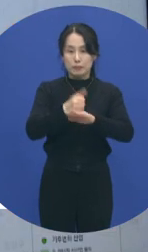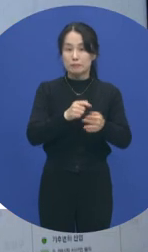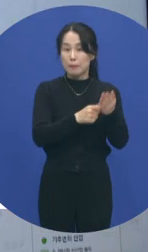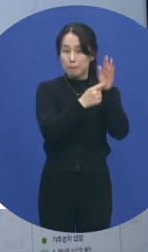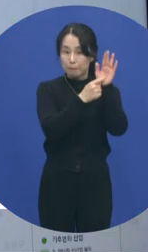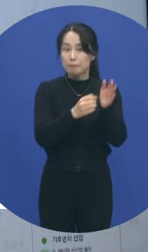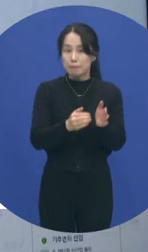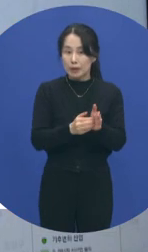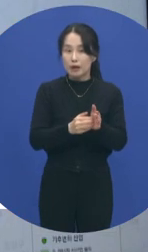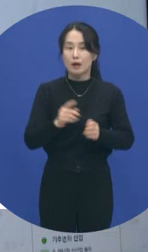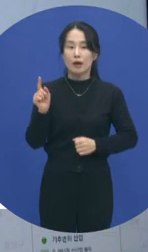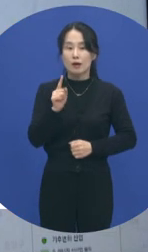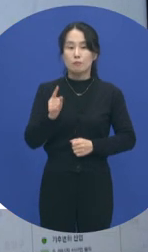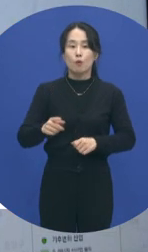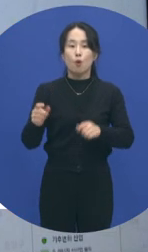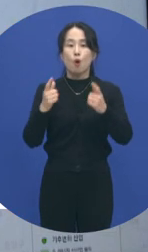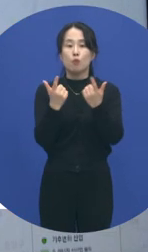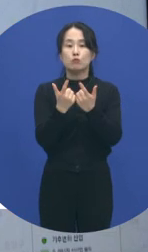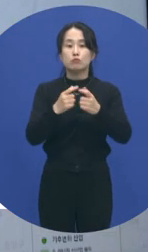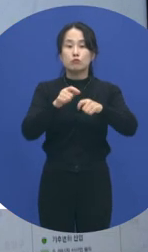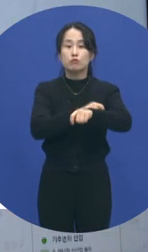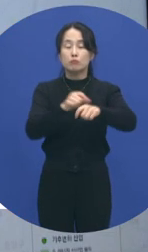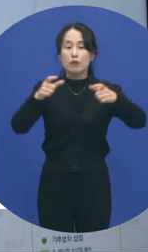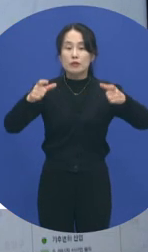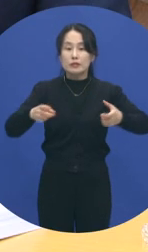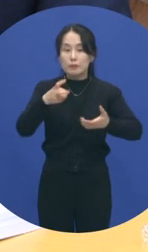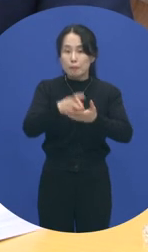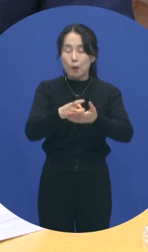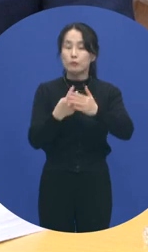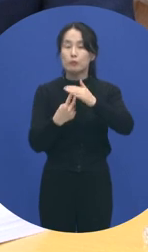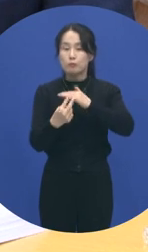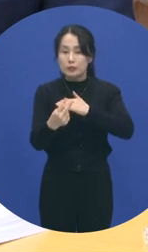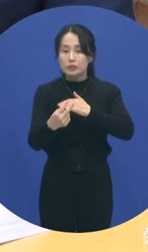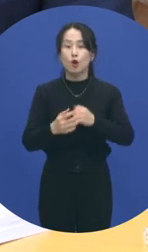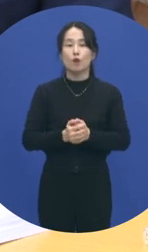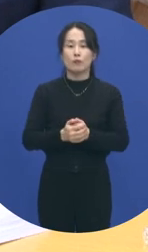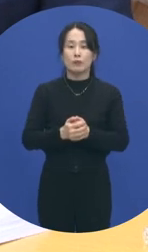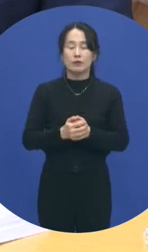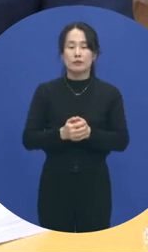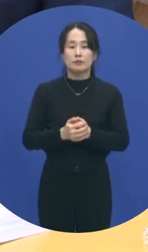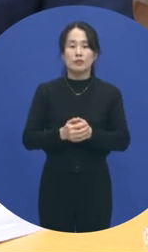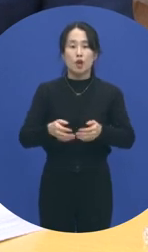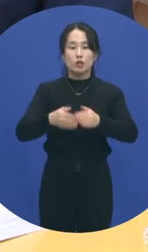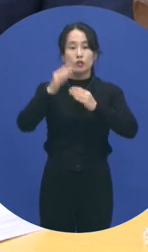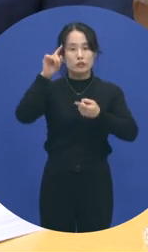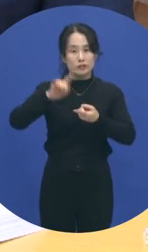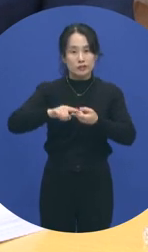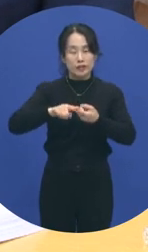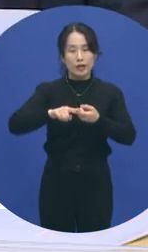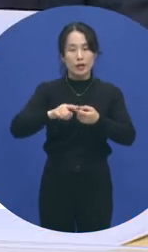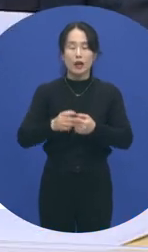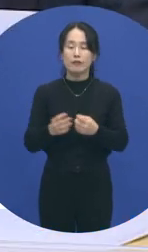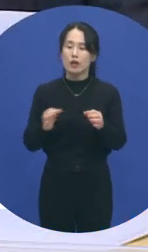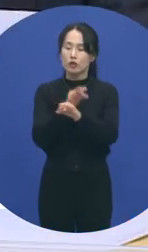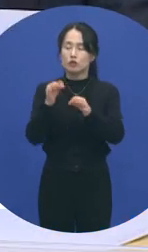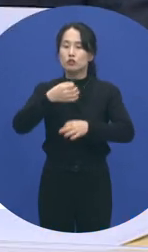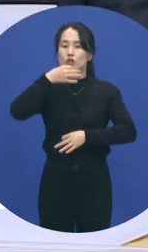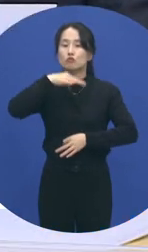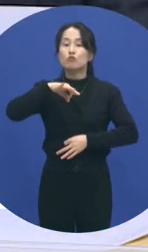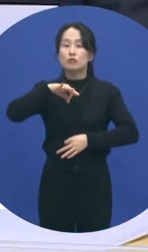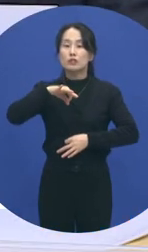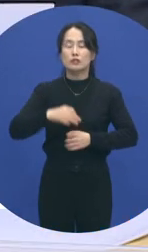주제 발표를 맡아 경기북부특별자치도 설치 특별법안과 비전, 경기북부특별자치도 설치에 따른